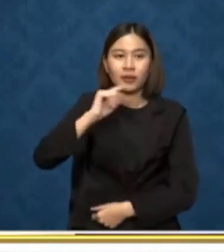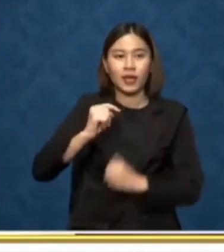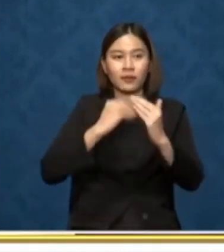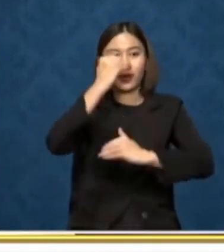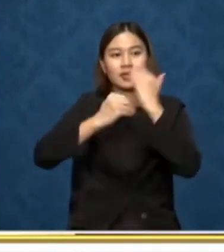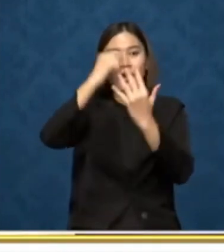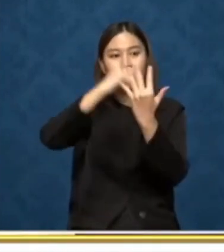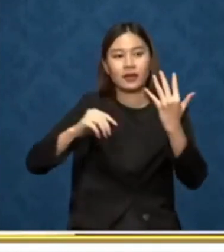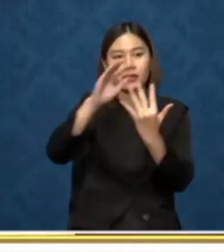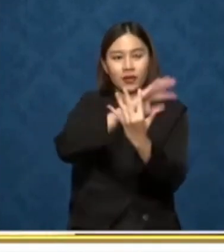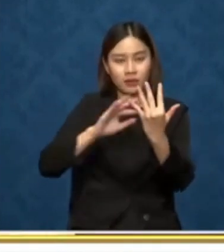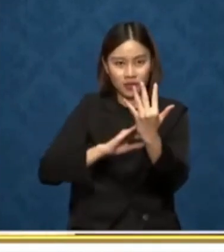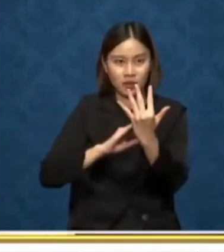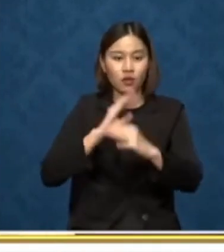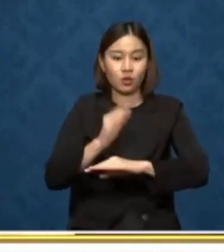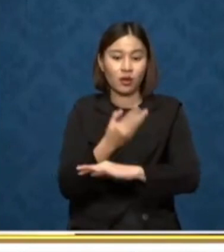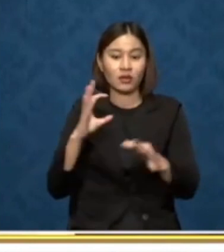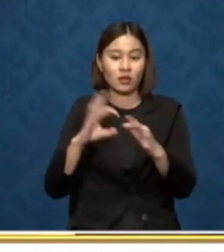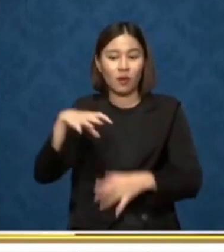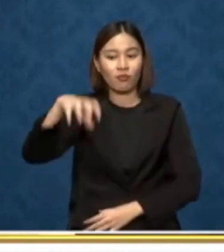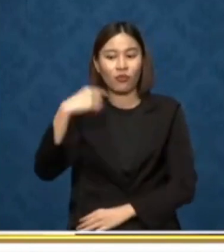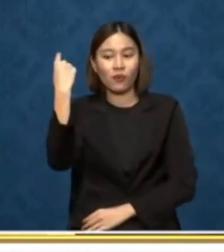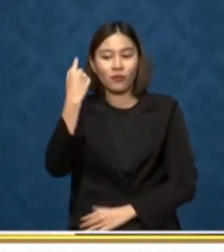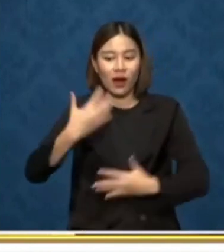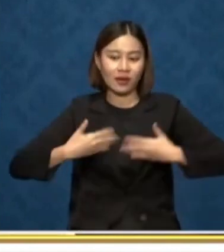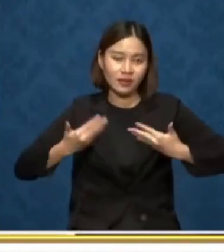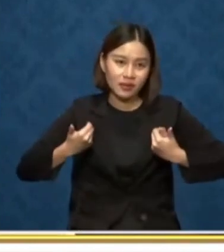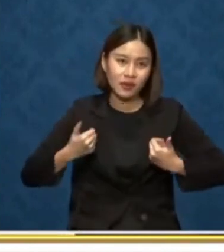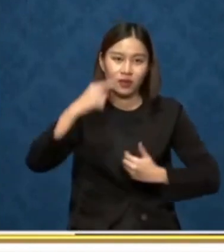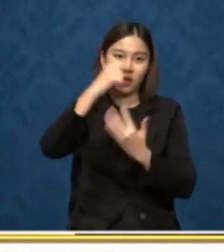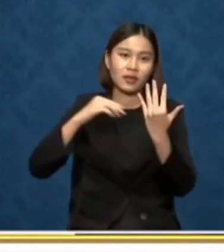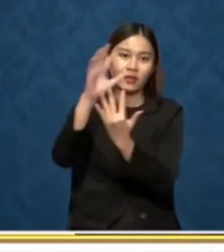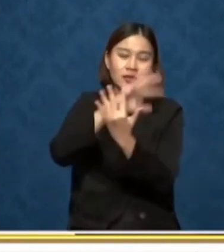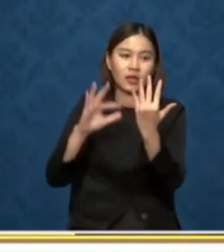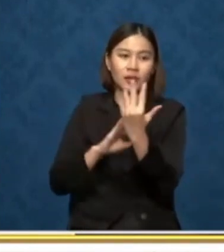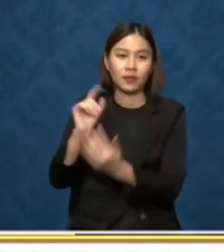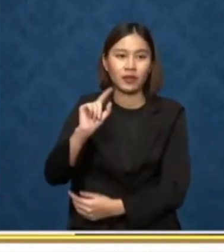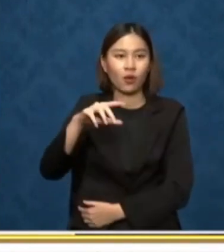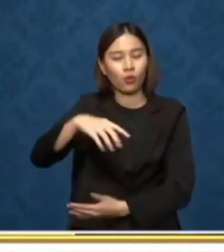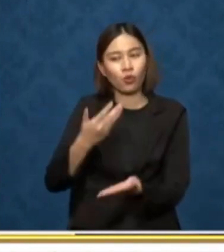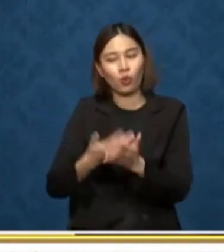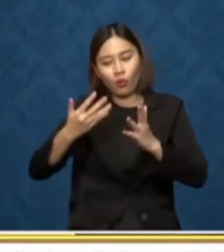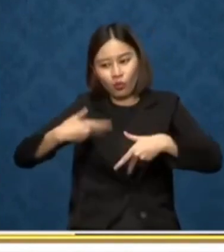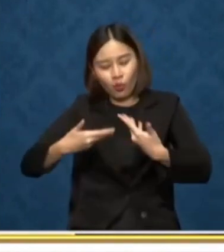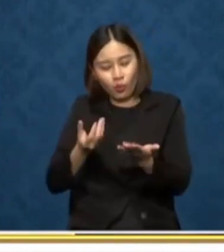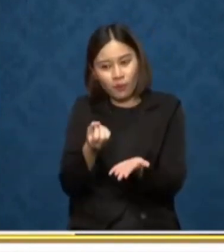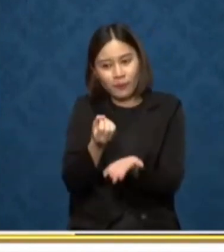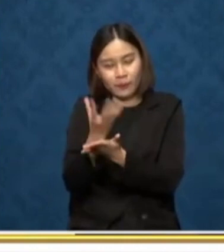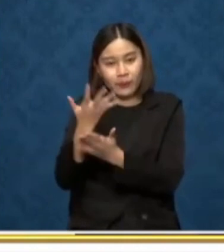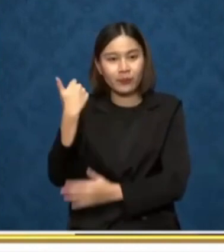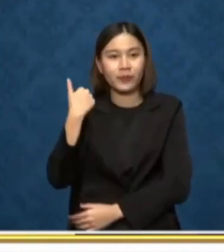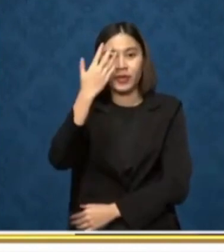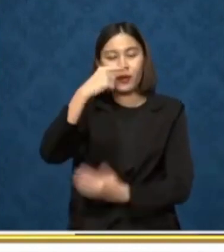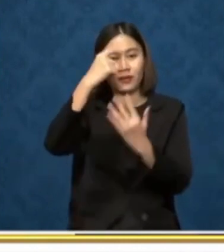นาประเทศซึ่งธุรกิจเกี่ยวกับสถานบันเทิงในประเทศไทยนับว่าเป็นแหล่งที่มีรายได้สูงเนื่องจากประเทศไท